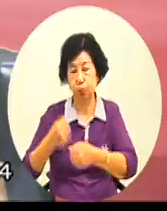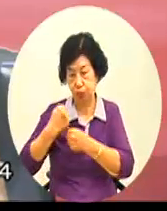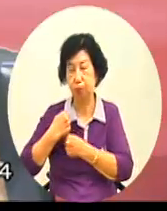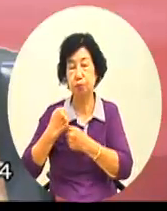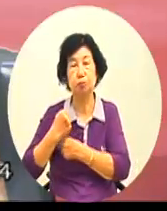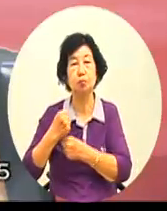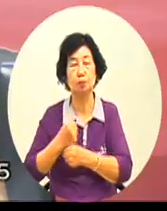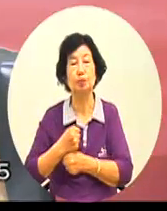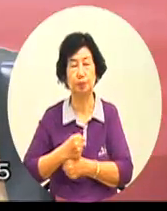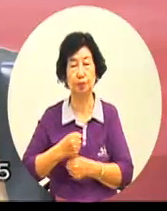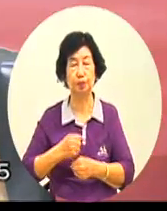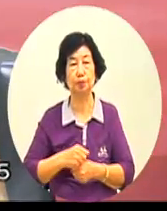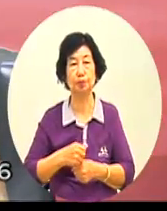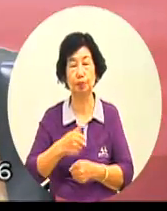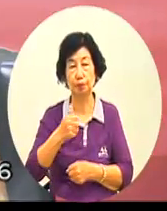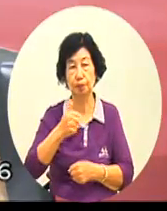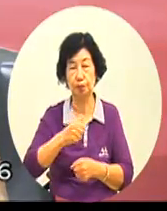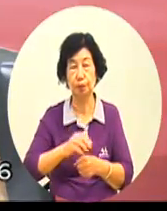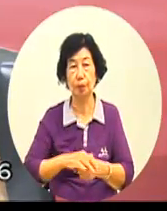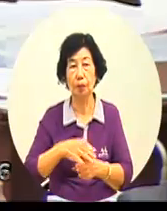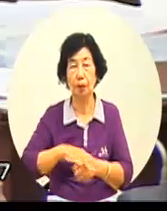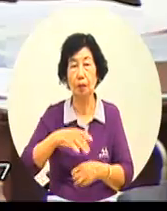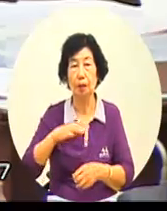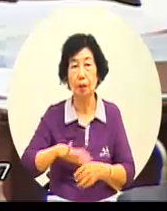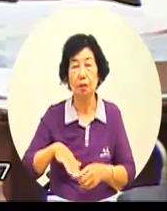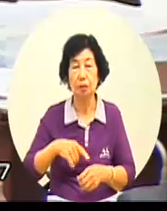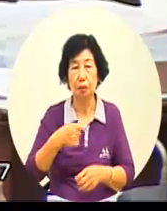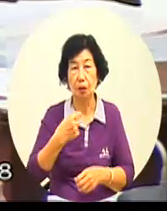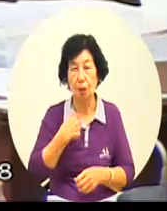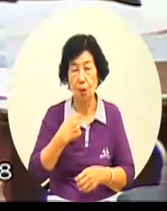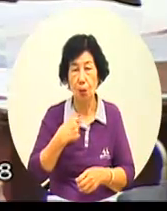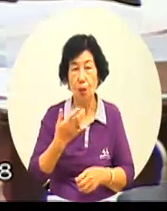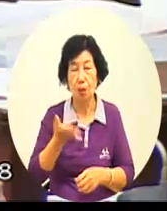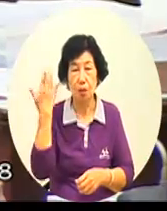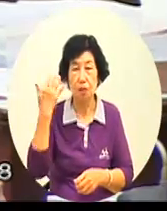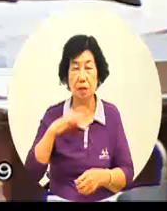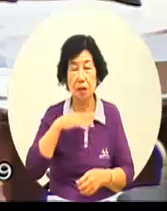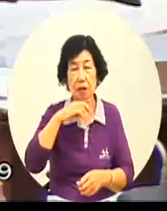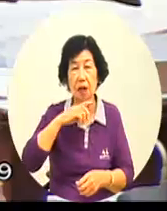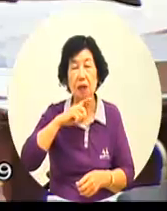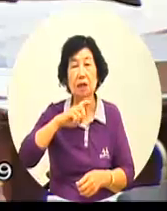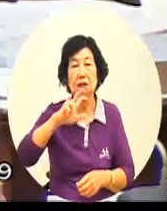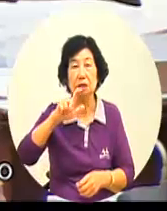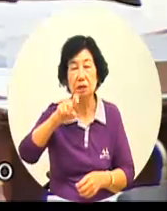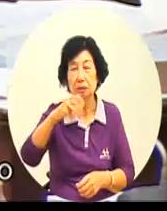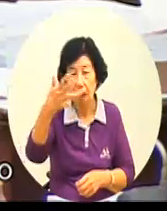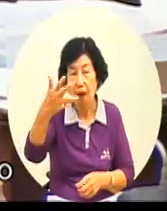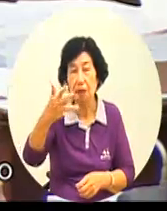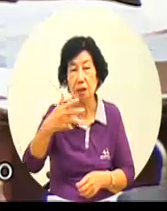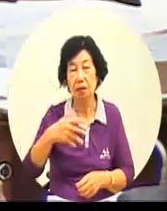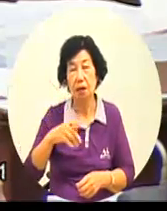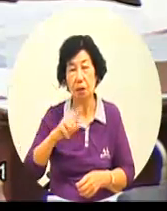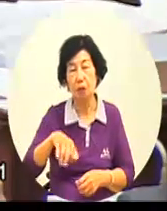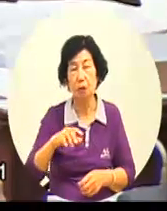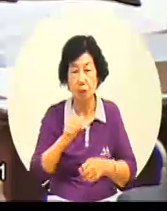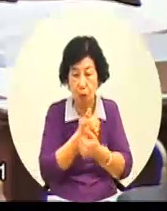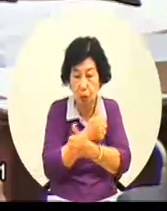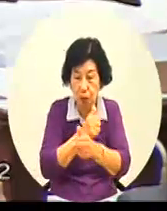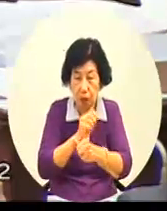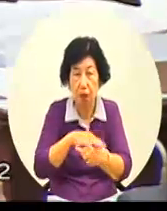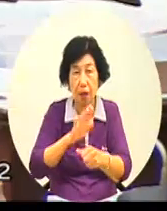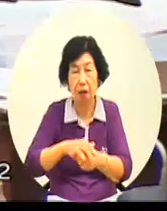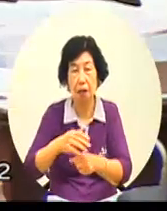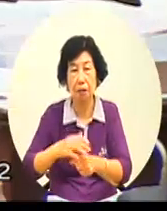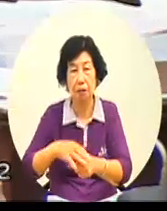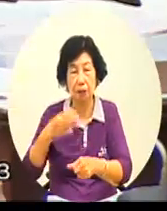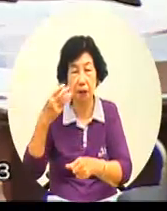大家，我曾经在18岁的时候考过政治作战学校，我告诉大家。如果当年的执政